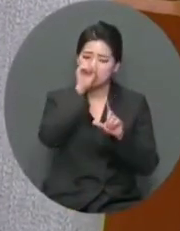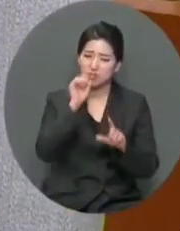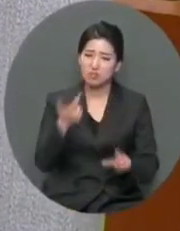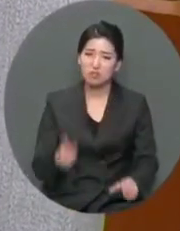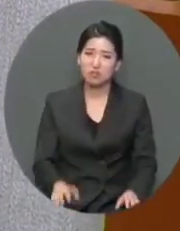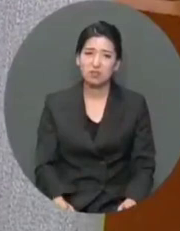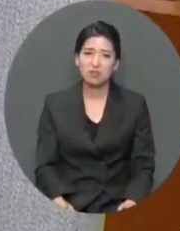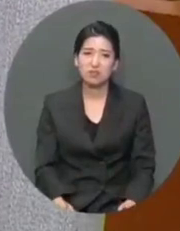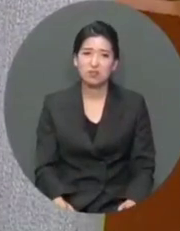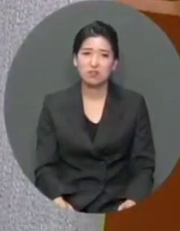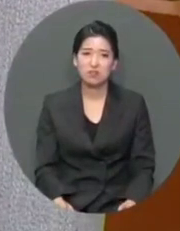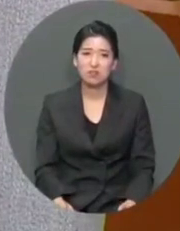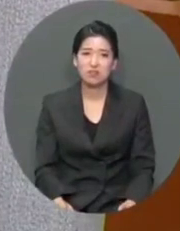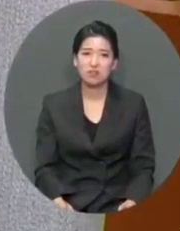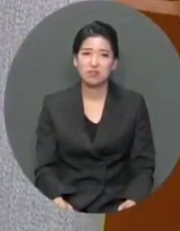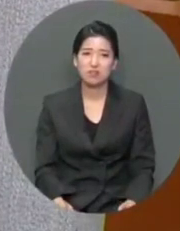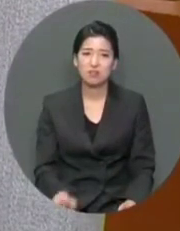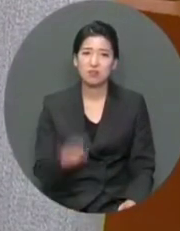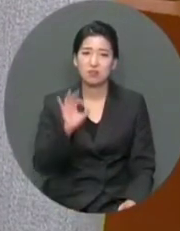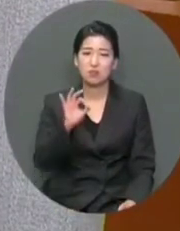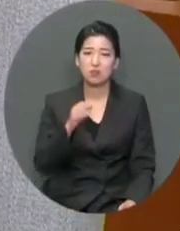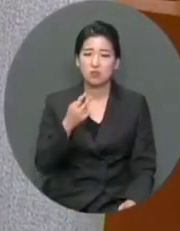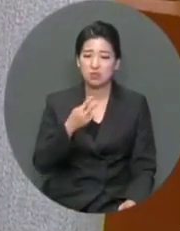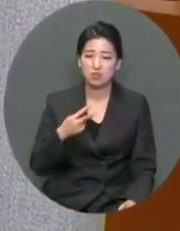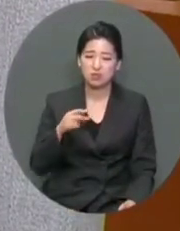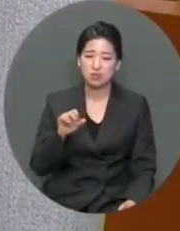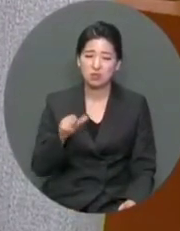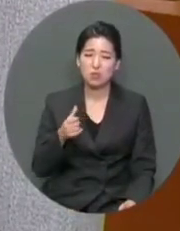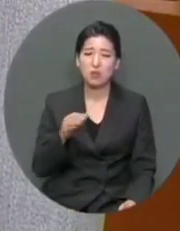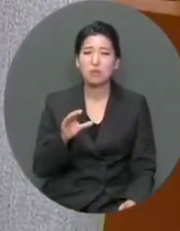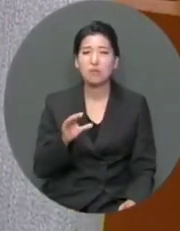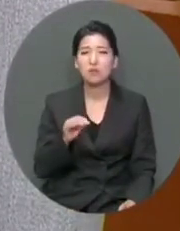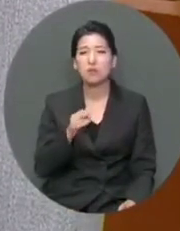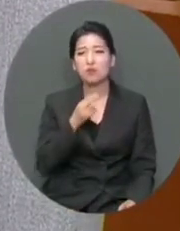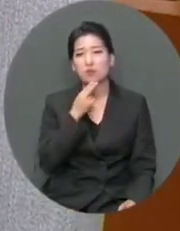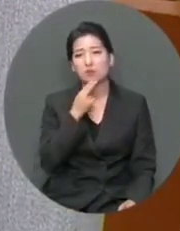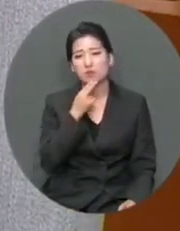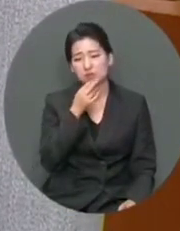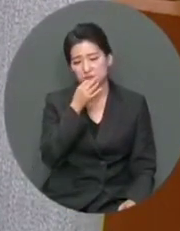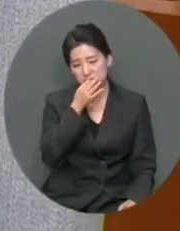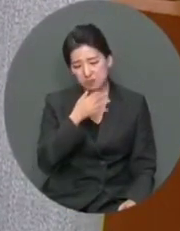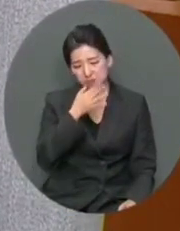돈 2,500만 원 없어서 전전거리는 청년들 정말 많아요.